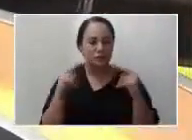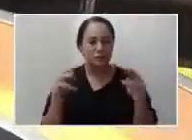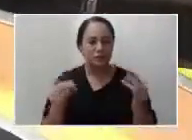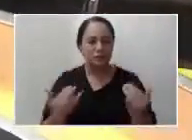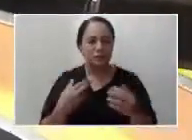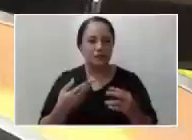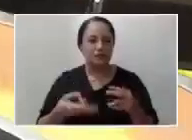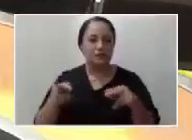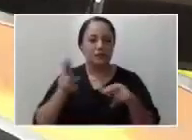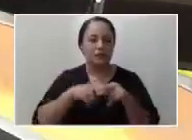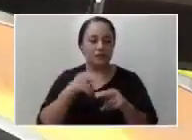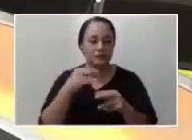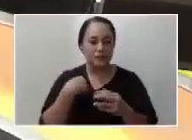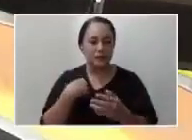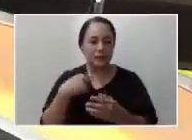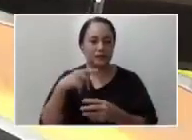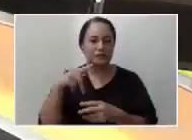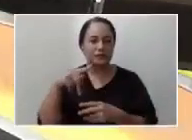ulit kagabi, Director?